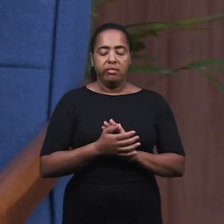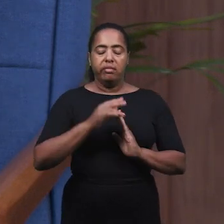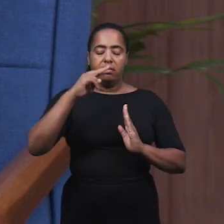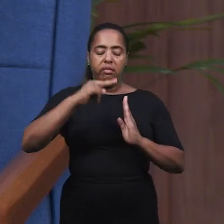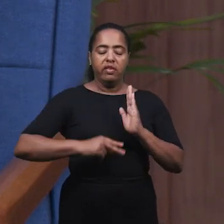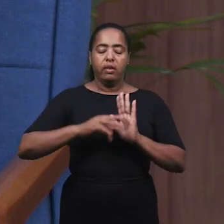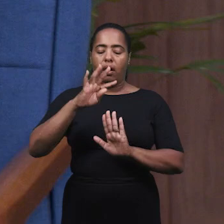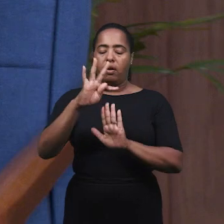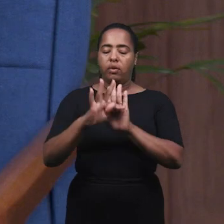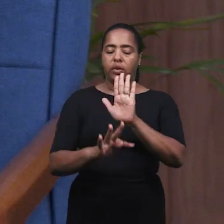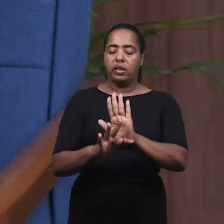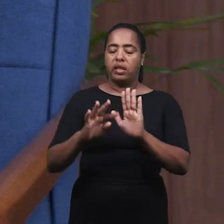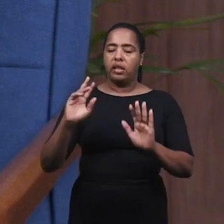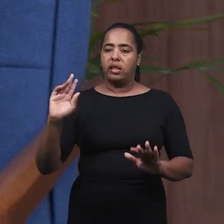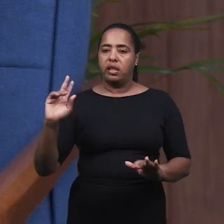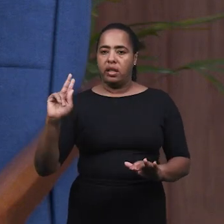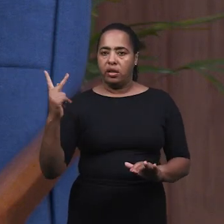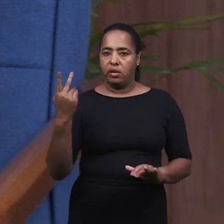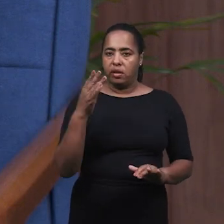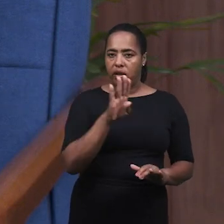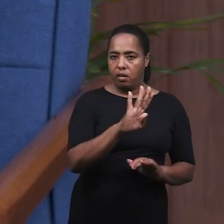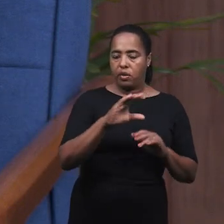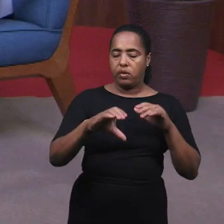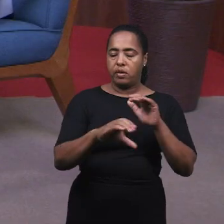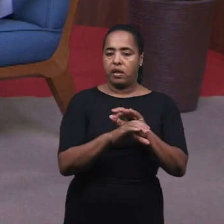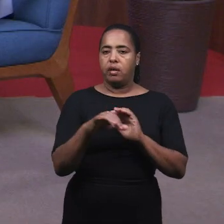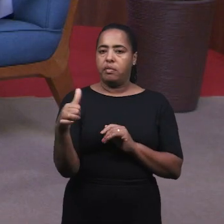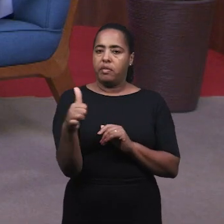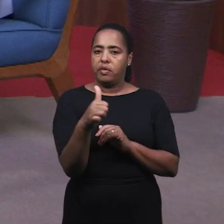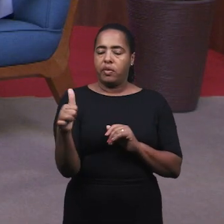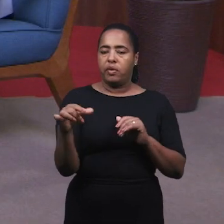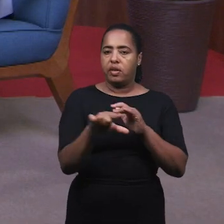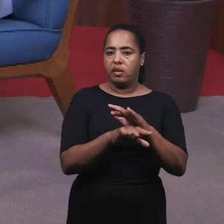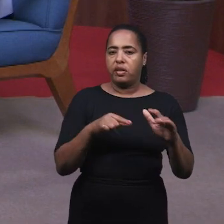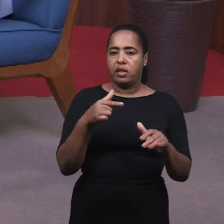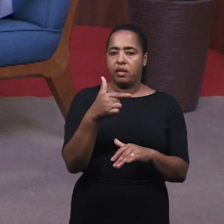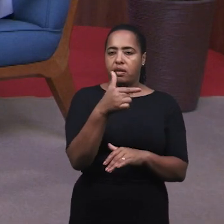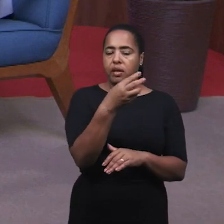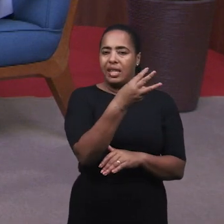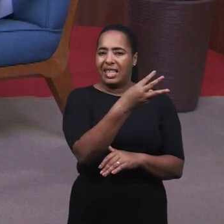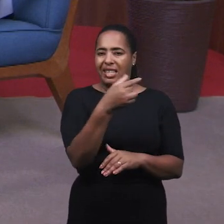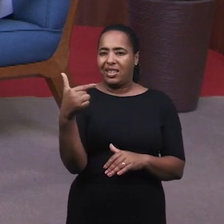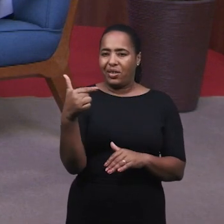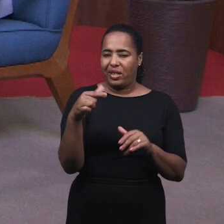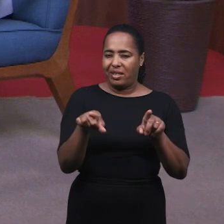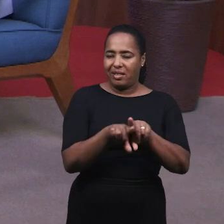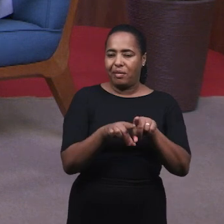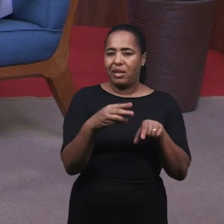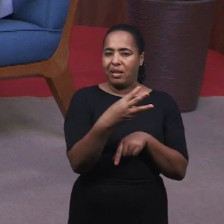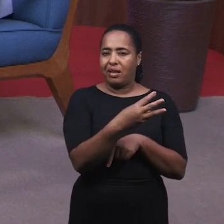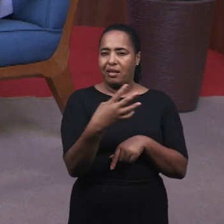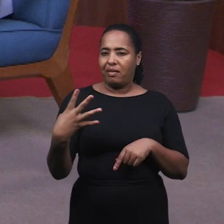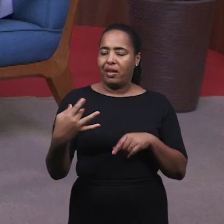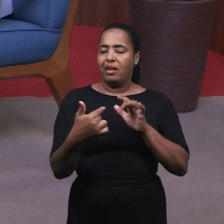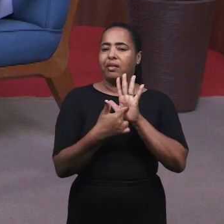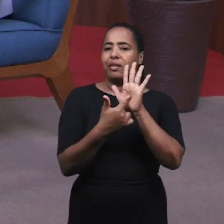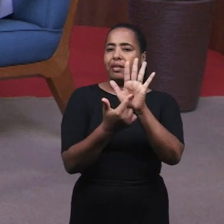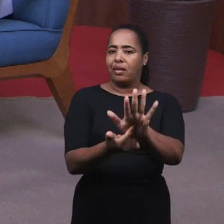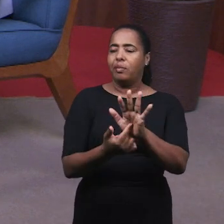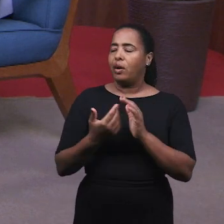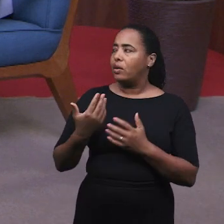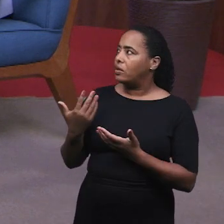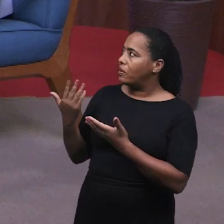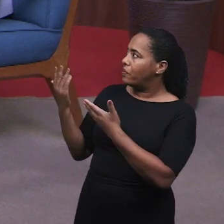Hébreu, chapitre 11, versets 32 et 34, qui dit, Hébreu